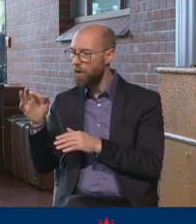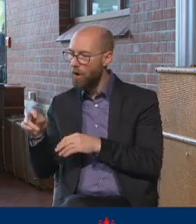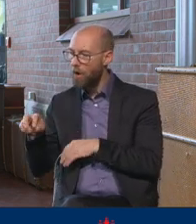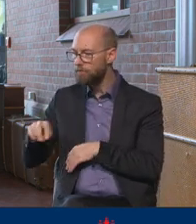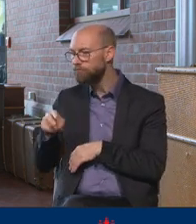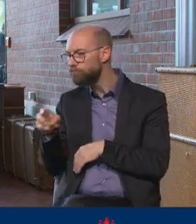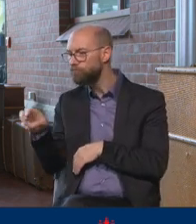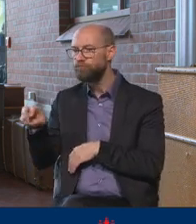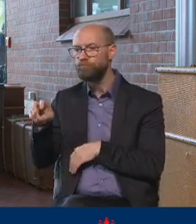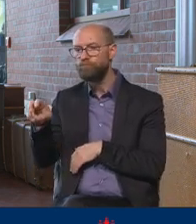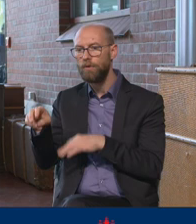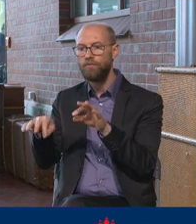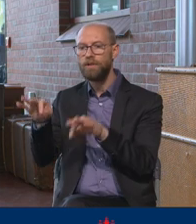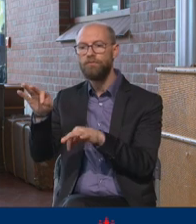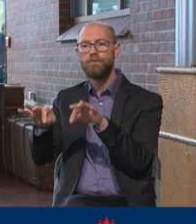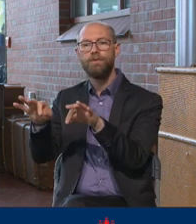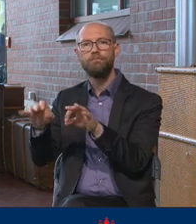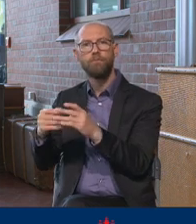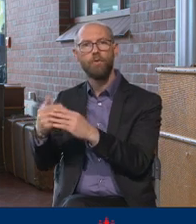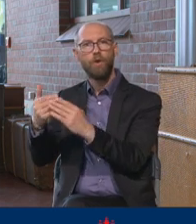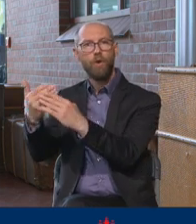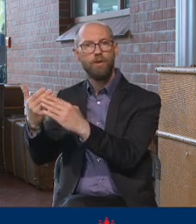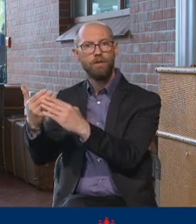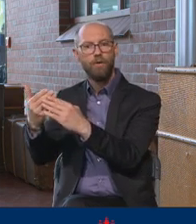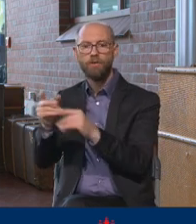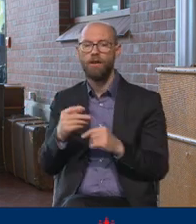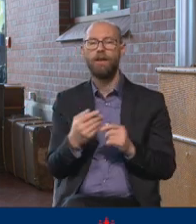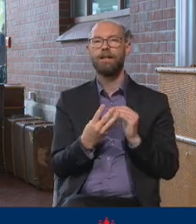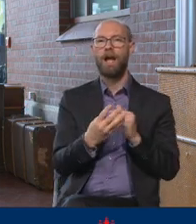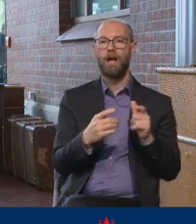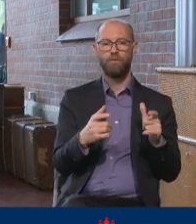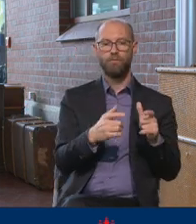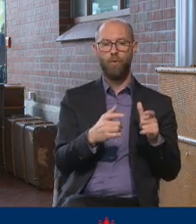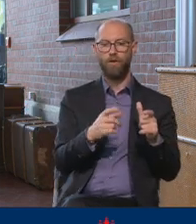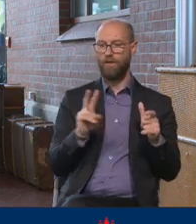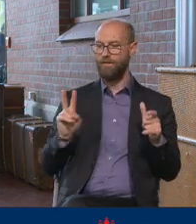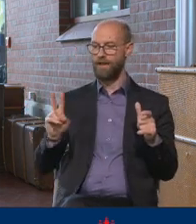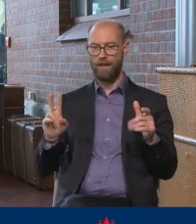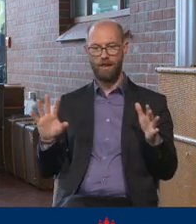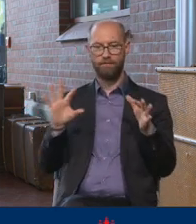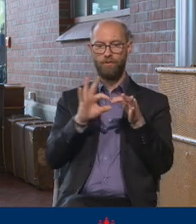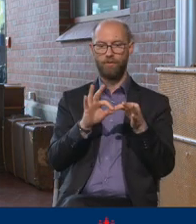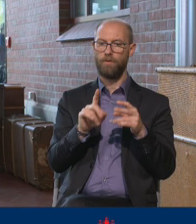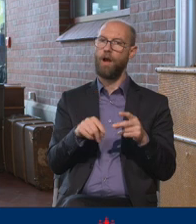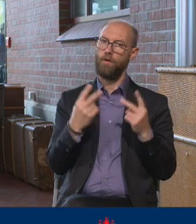entdecken auch genauso natürlich die verbindung zum grasbrook von der veddel ist hier sehr wichtig